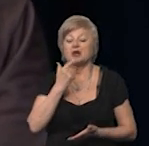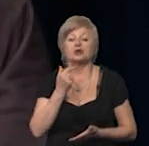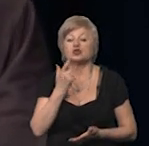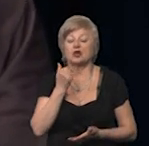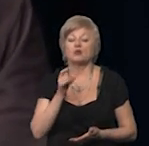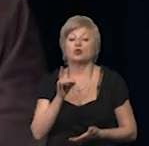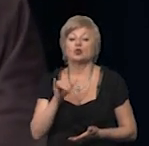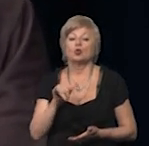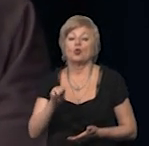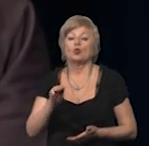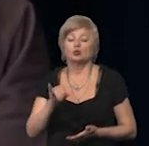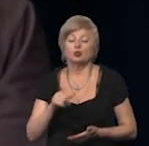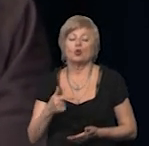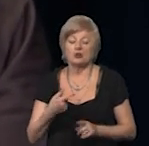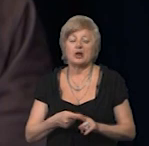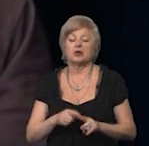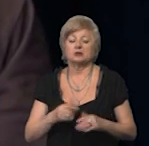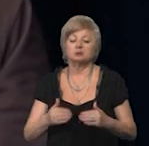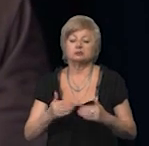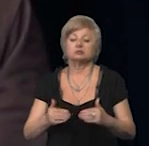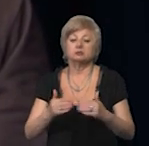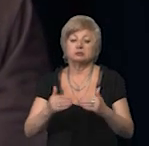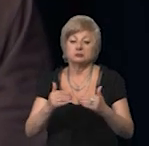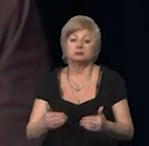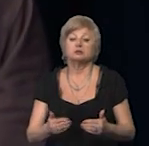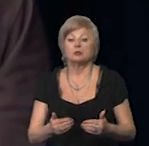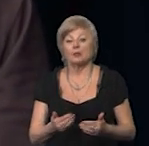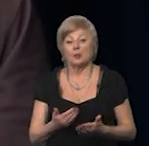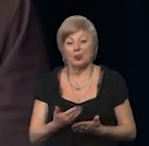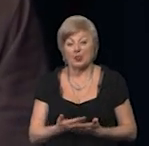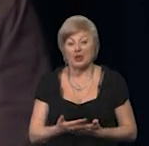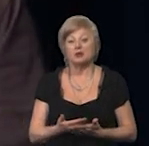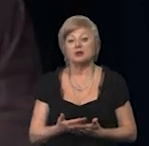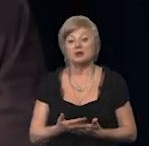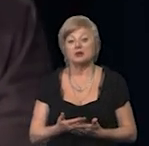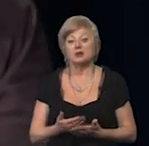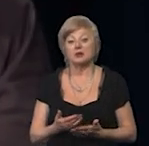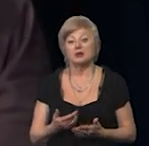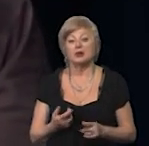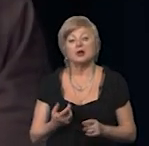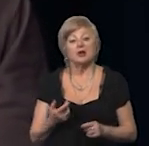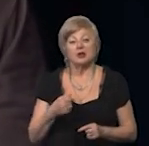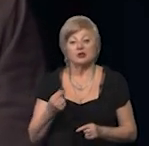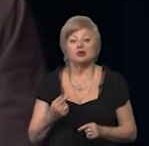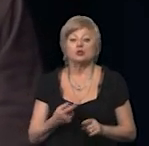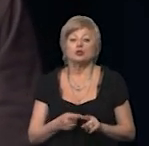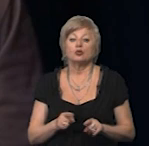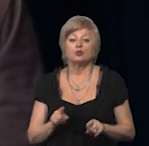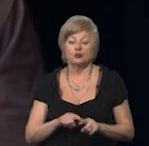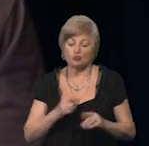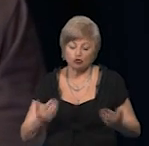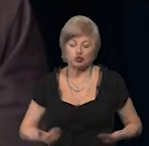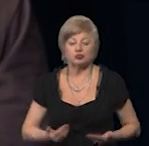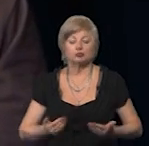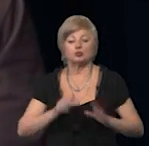Ну, вона довго йшла до цього там. І люди кажуть, Дарина, дуже класний репертуар, там все. Ну, якби ще вживую це